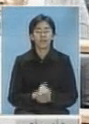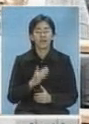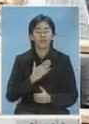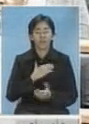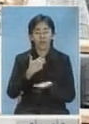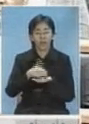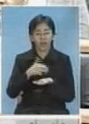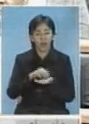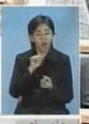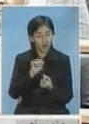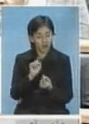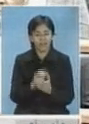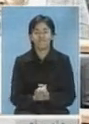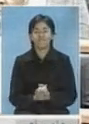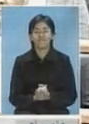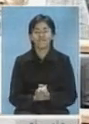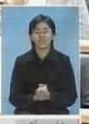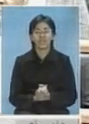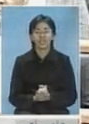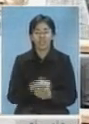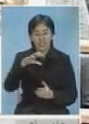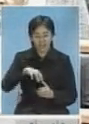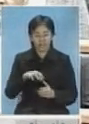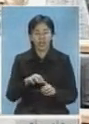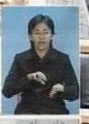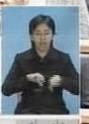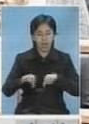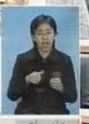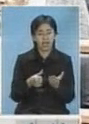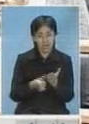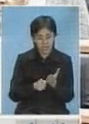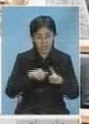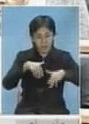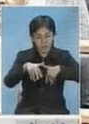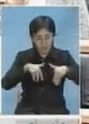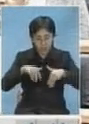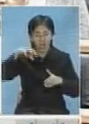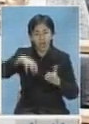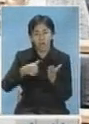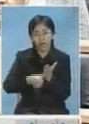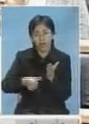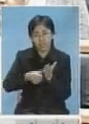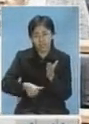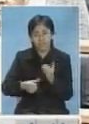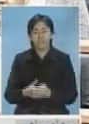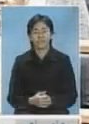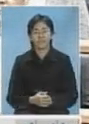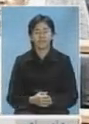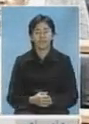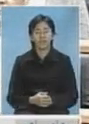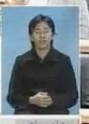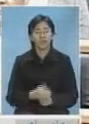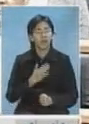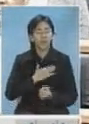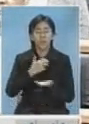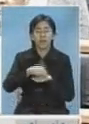ไปเน้นหนักๆในของสำนักบริหารหนี้สาธารณะและกรมสรรพสามิตครับก่อนอื่น